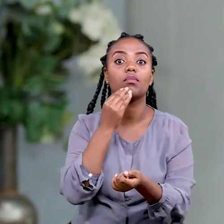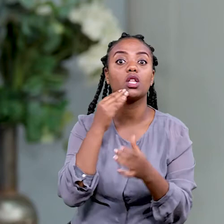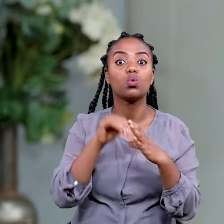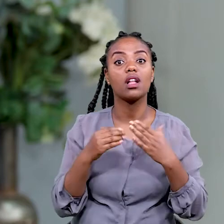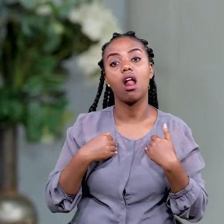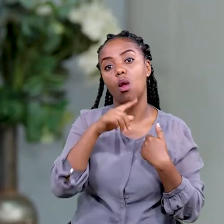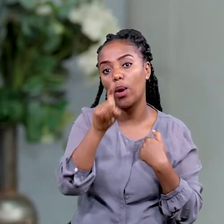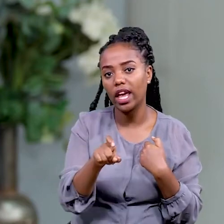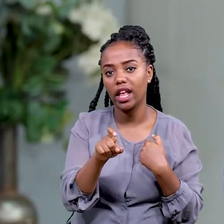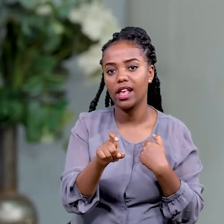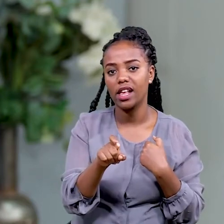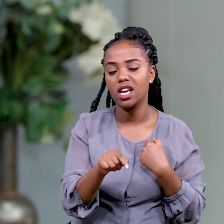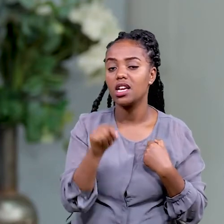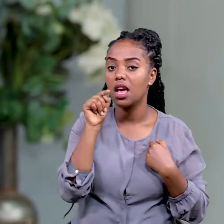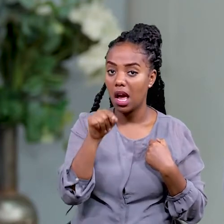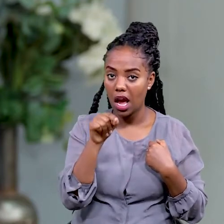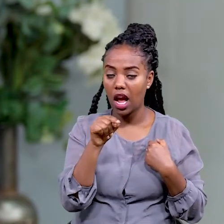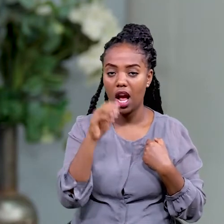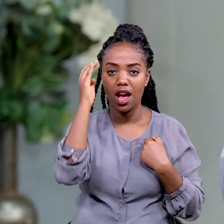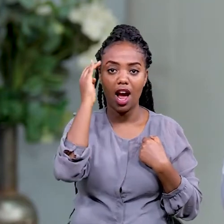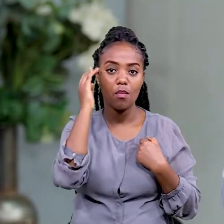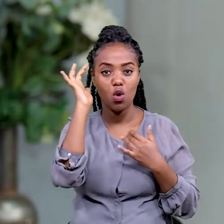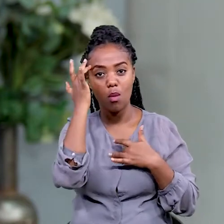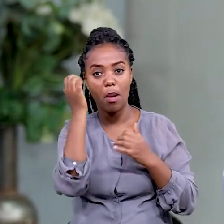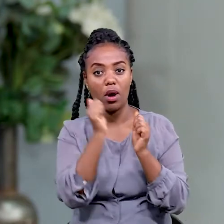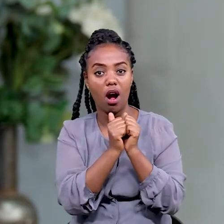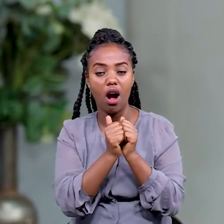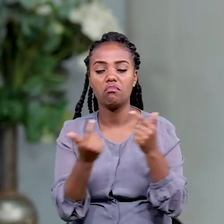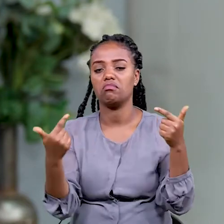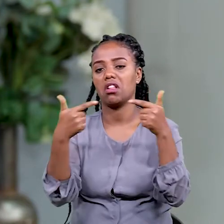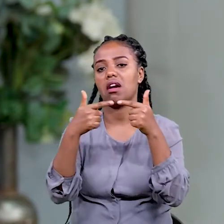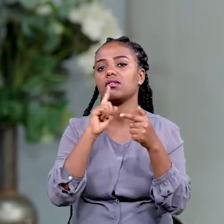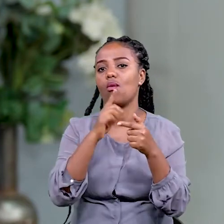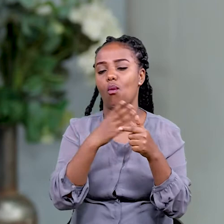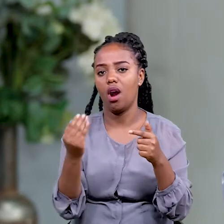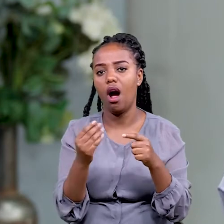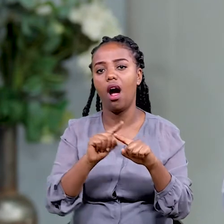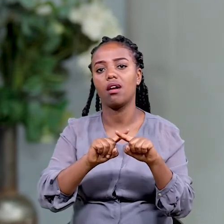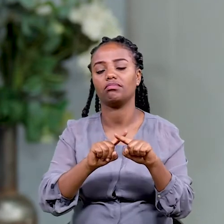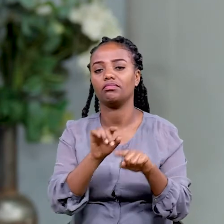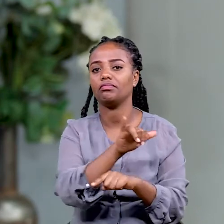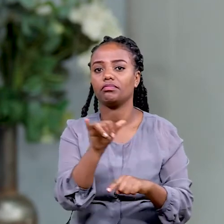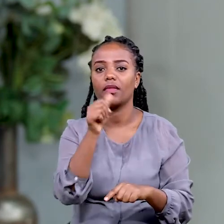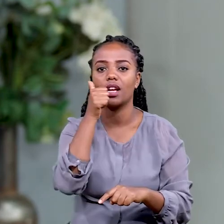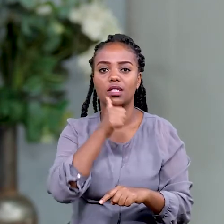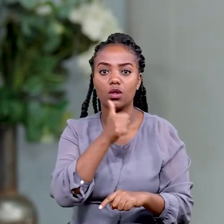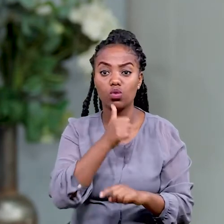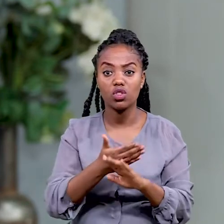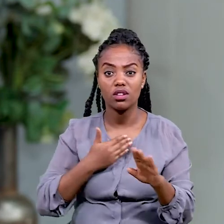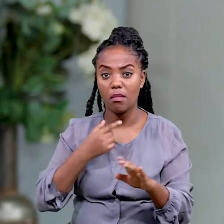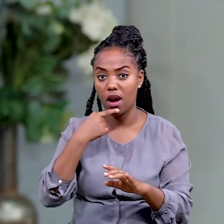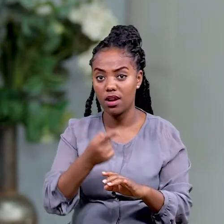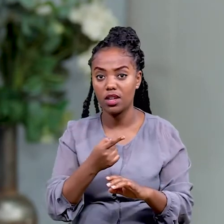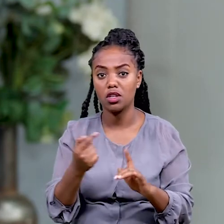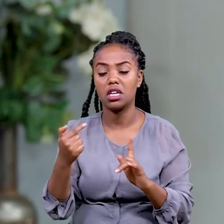ውስጥ አሉ ወይ ነው። ስለዚህ ይሄ ከአምሮ መመም ጋርም የተያዘ ነውና ልክ እንደ ከሴቶቹ ቀደም እንዳነሳ